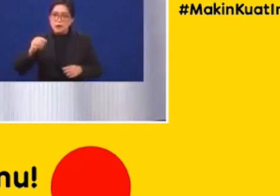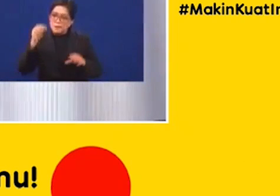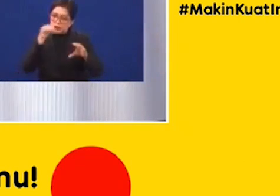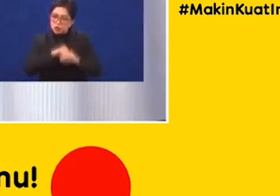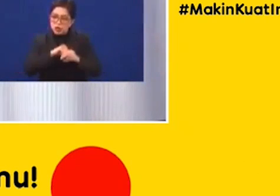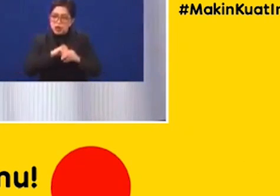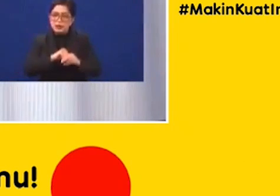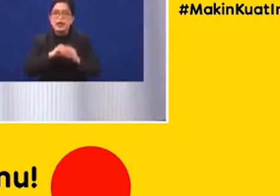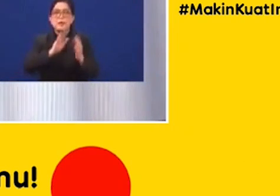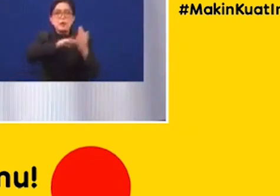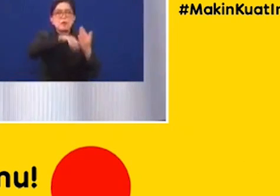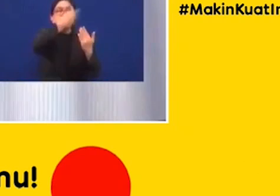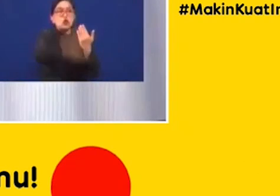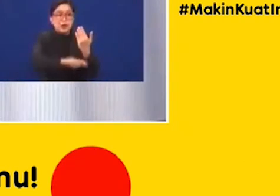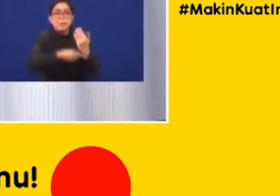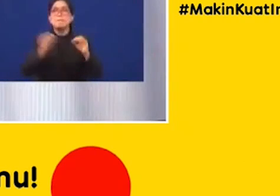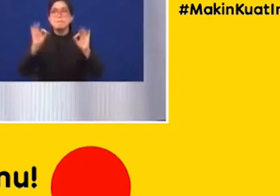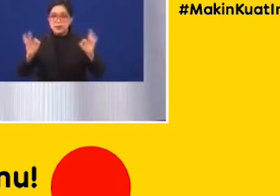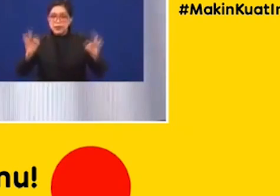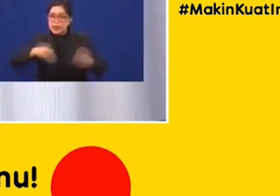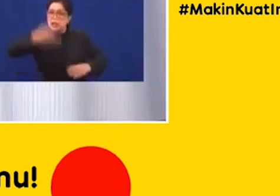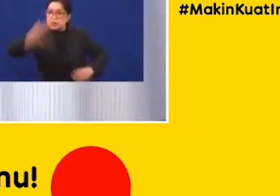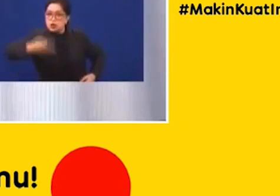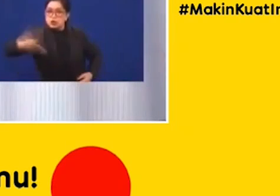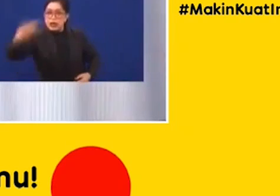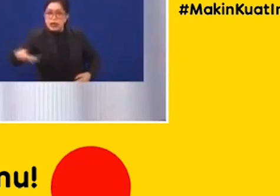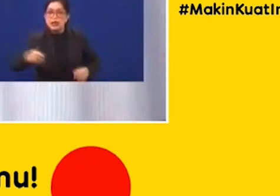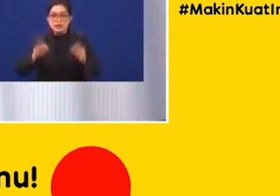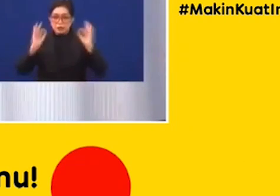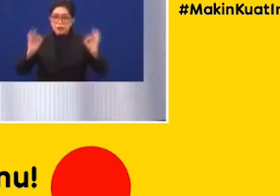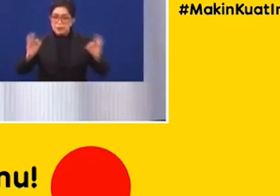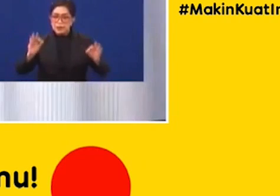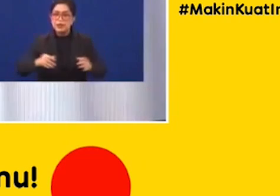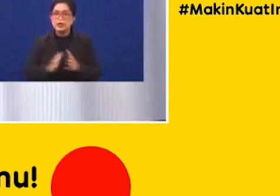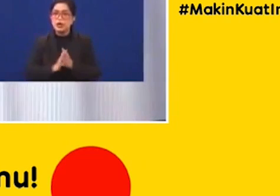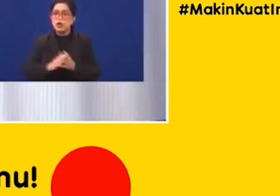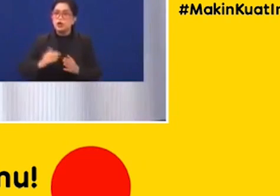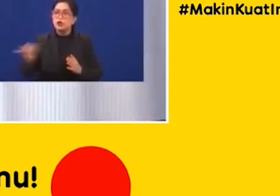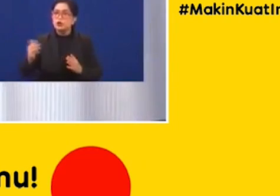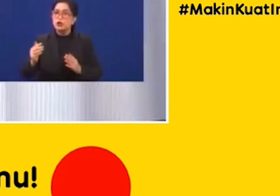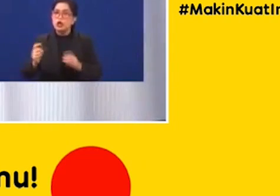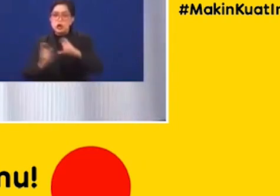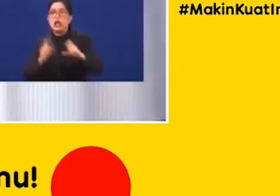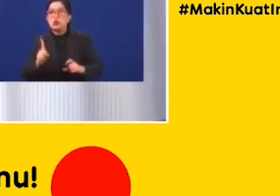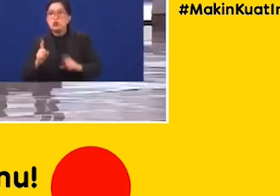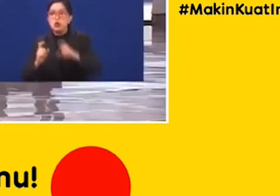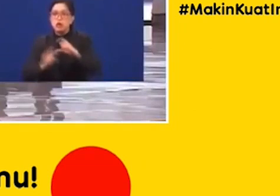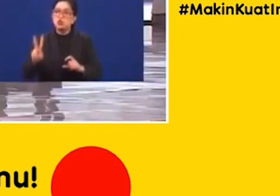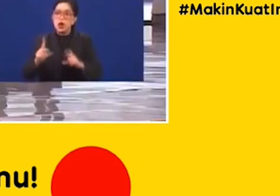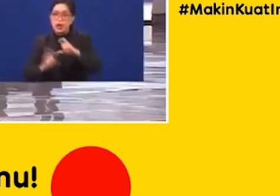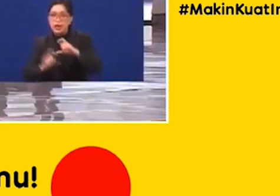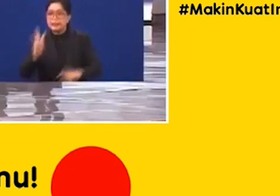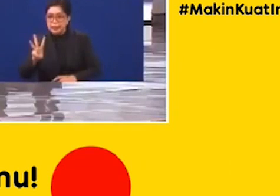program pendidikan seterusnya sampai pendidikan lanjut S1 S2 S3 ini